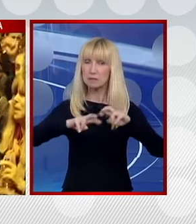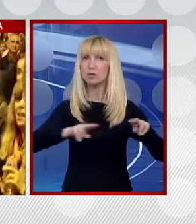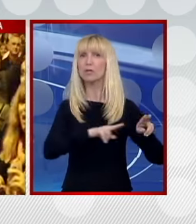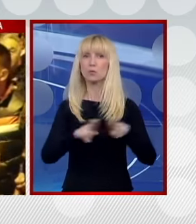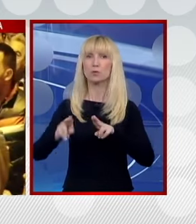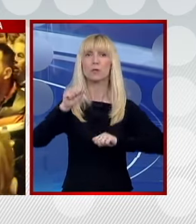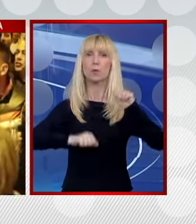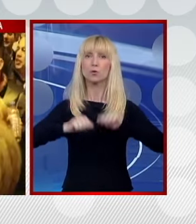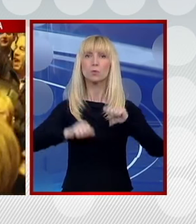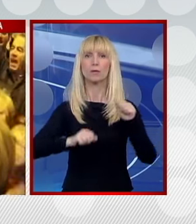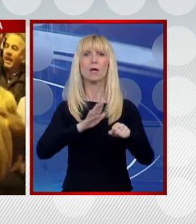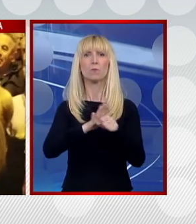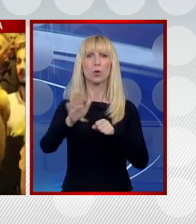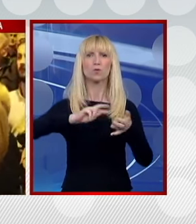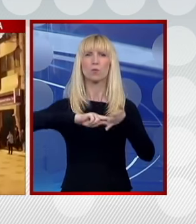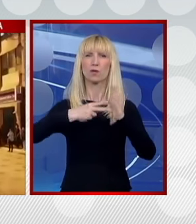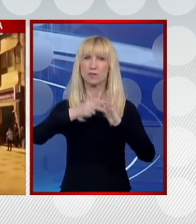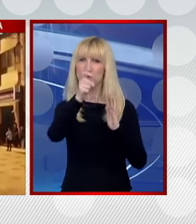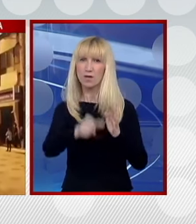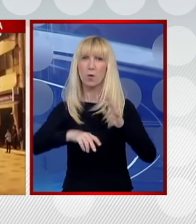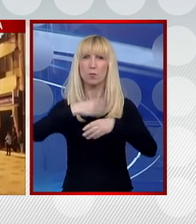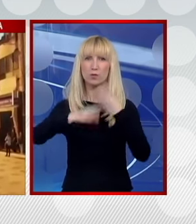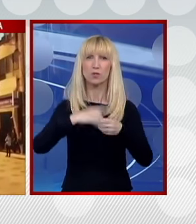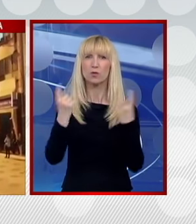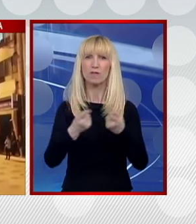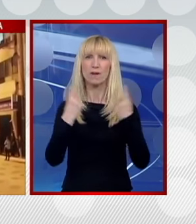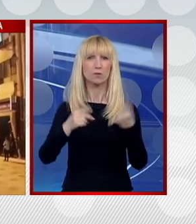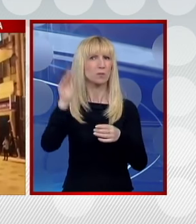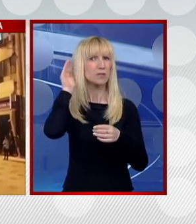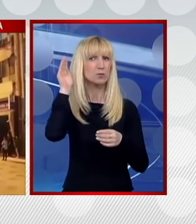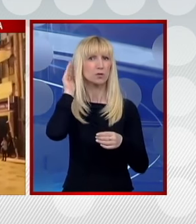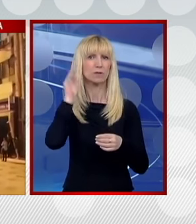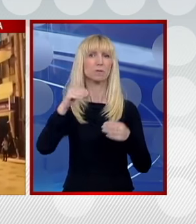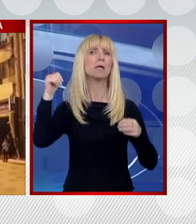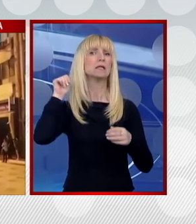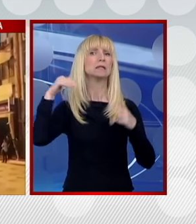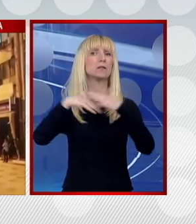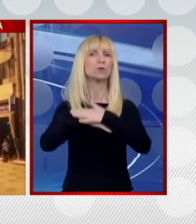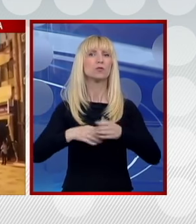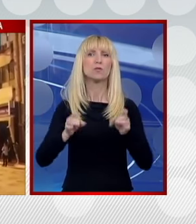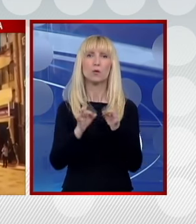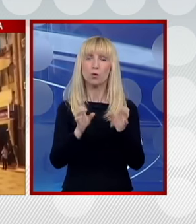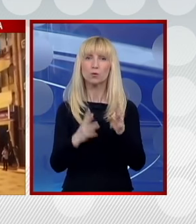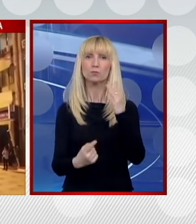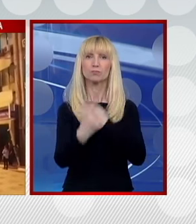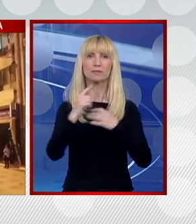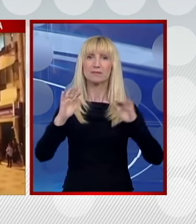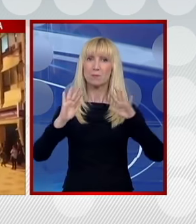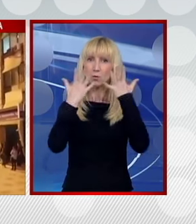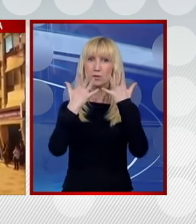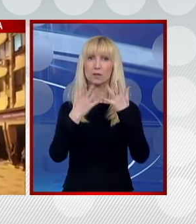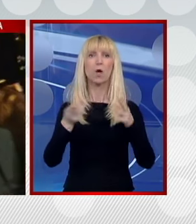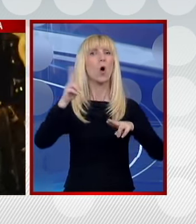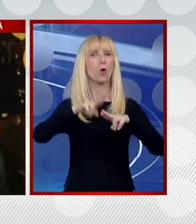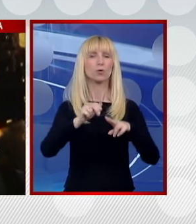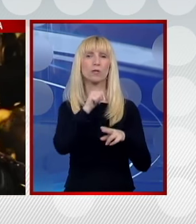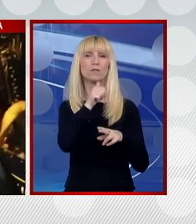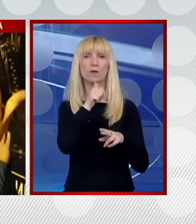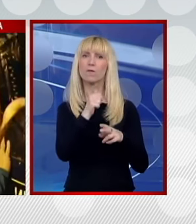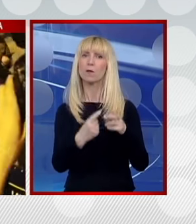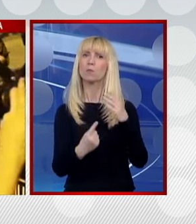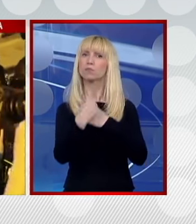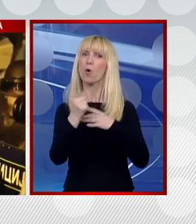sudske postupke protiv političara umešanih u aferu sa prisluškivanjem, sinoć je na ulicu izvela demonstrante. Ta odluka Ivanova